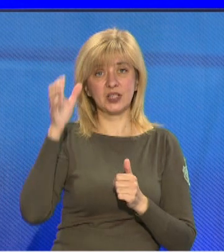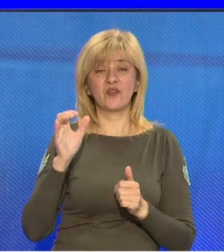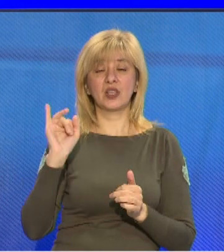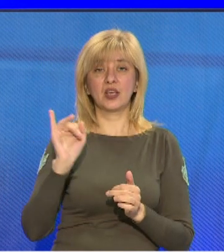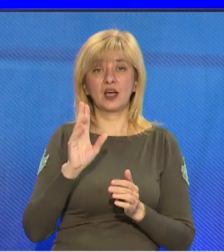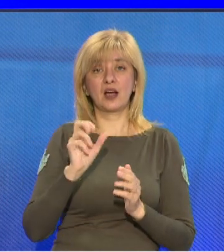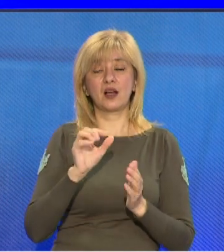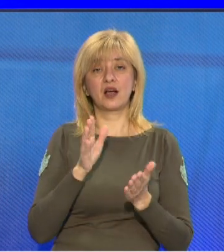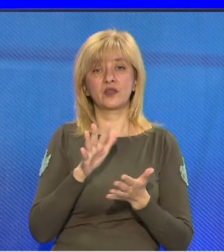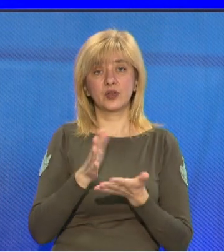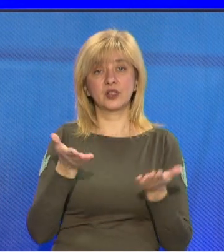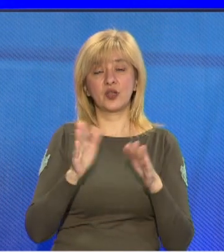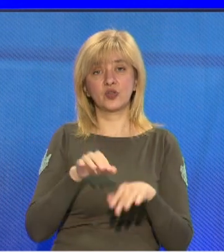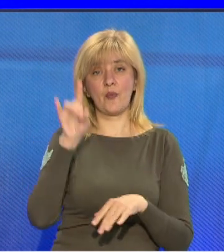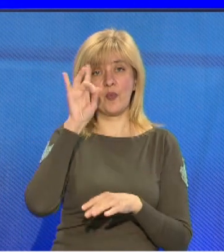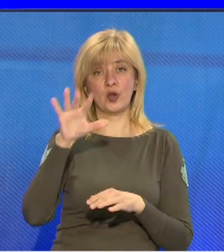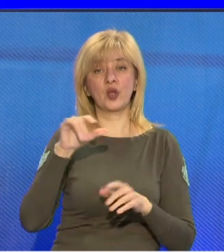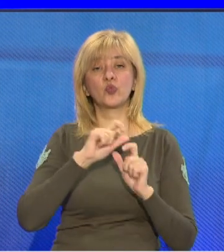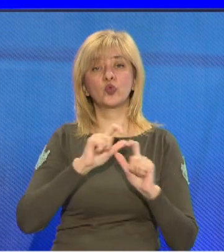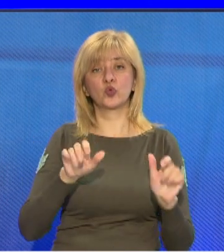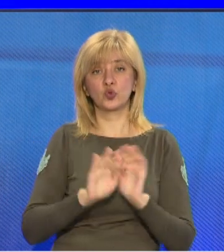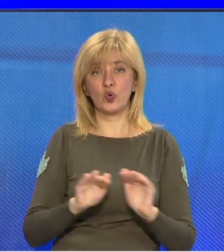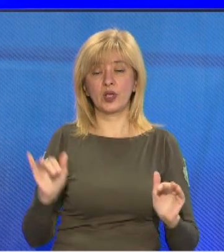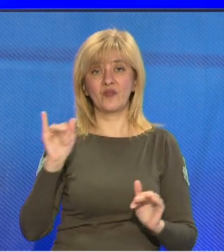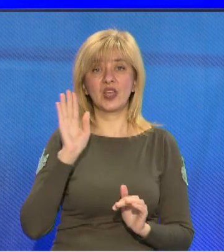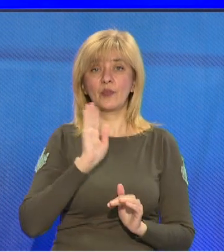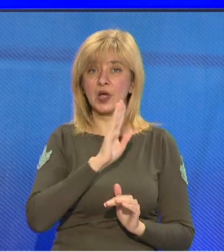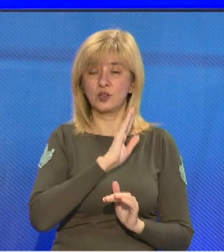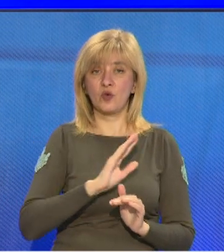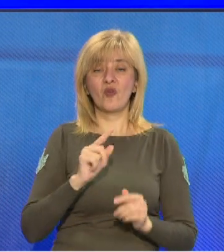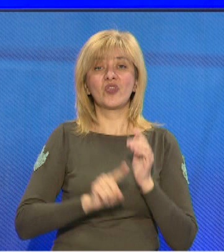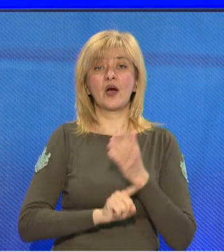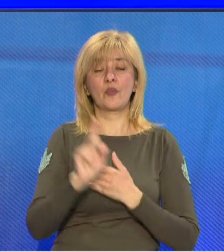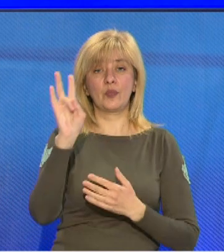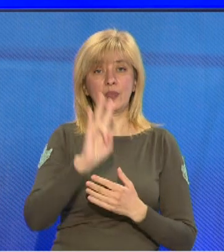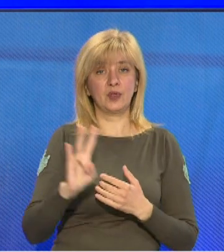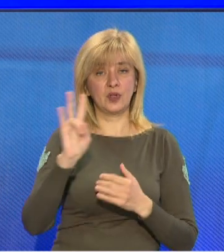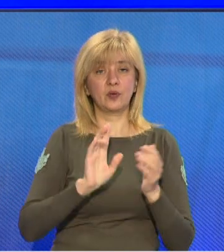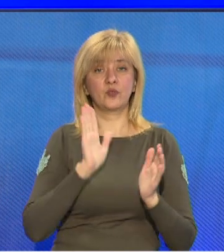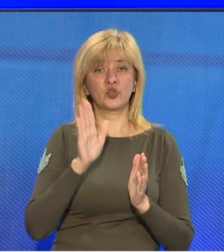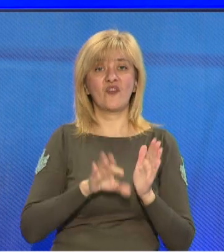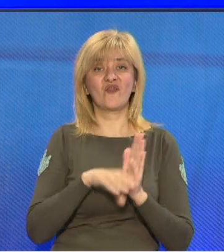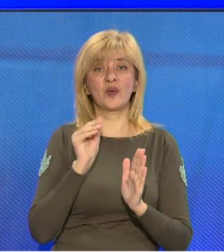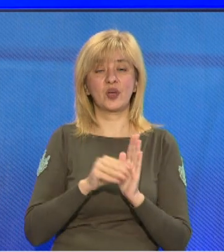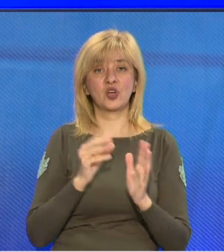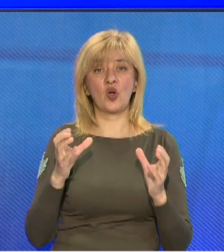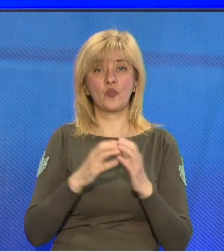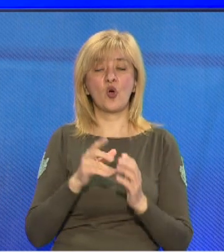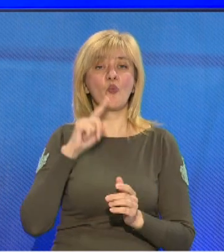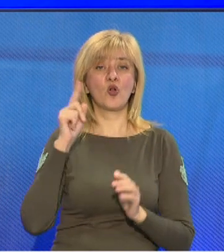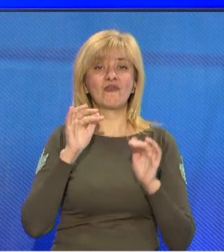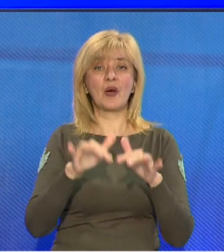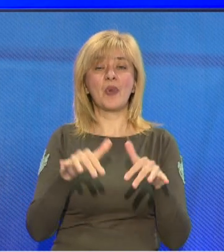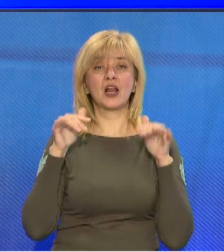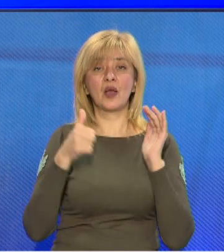застаюцца папулярнымі ў школьнікаў і бацькоў. Акрамя таго, на пачатку лістапада стартуе выбарчая кампанія ў моладзевы парламент